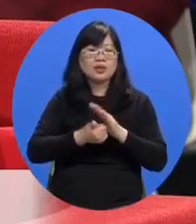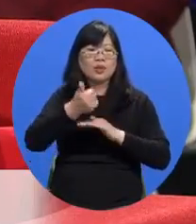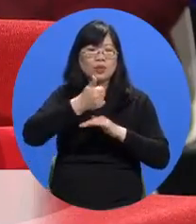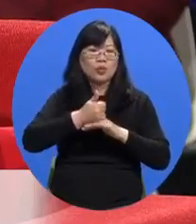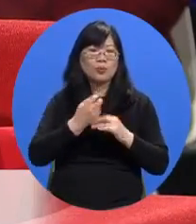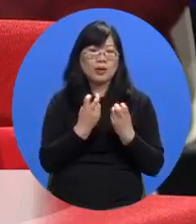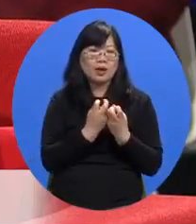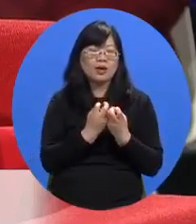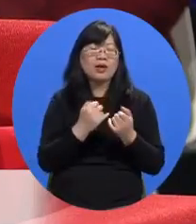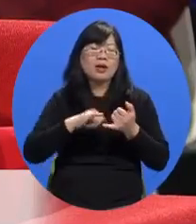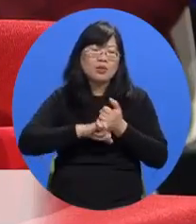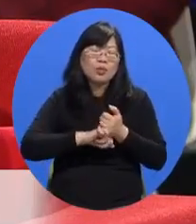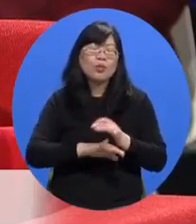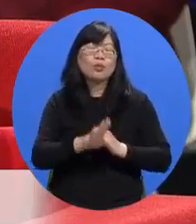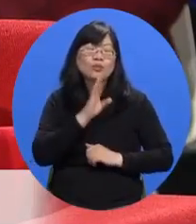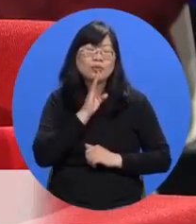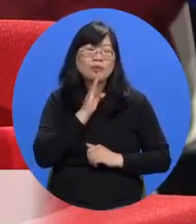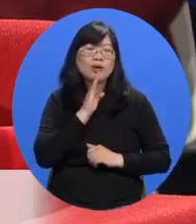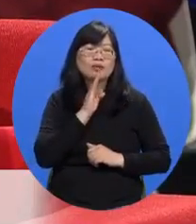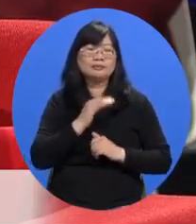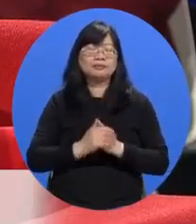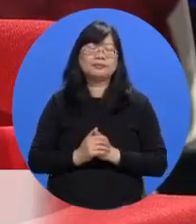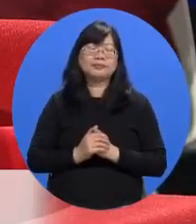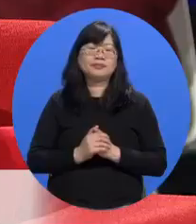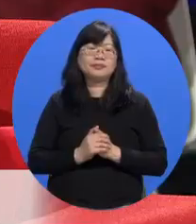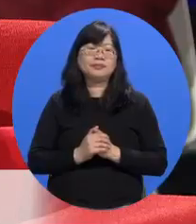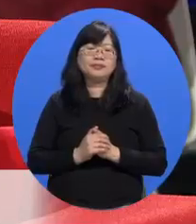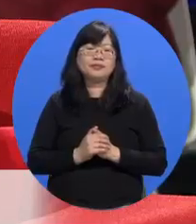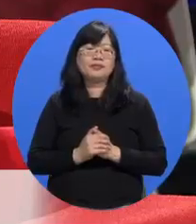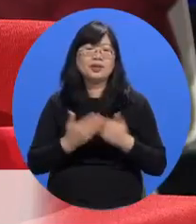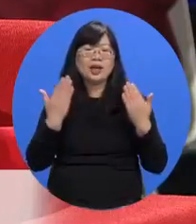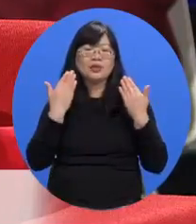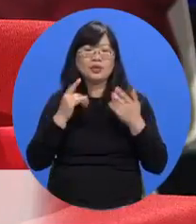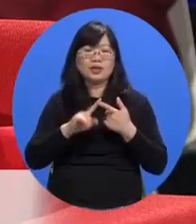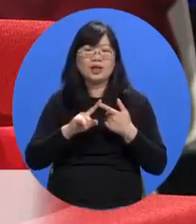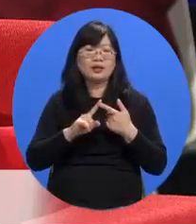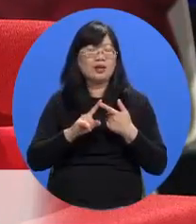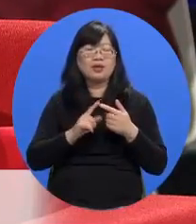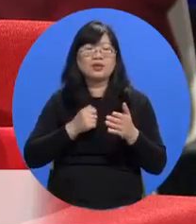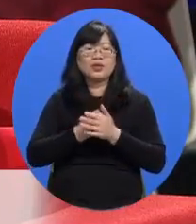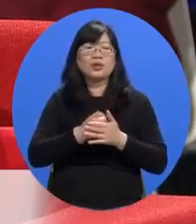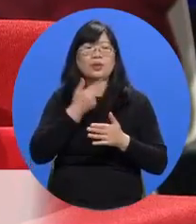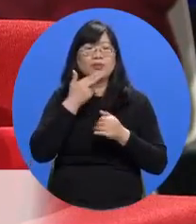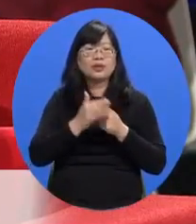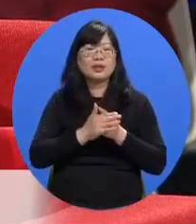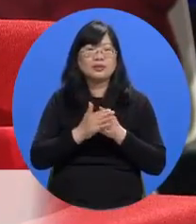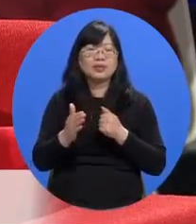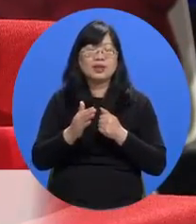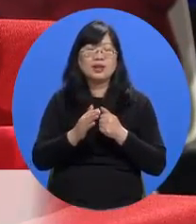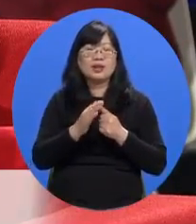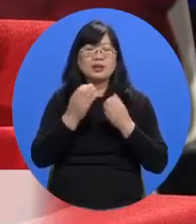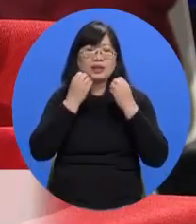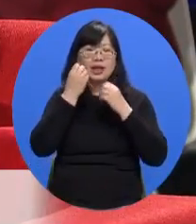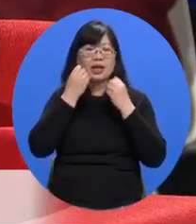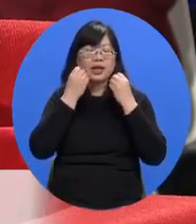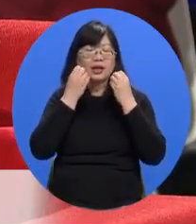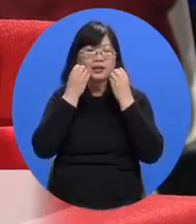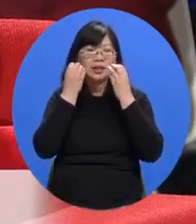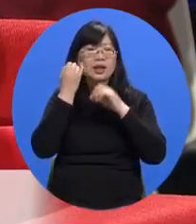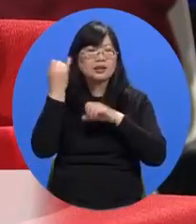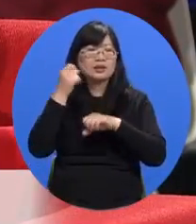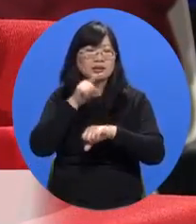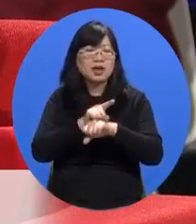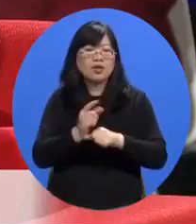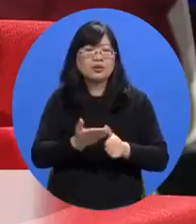방정식이 꼭 정말 학벌과 학력과 이것에서 결정되지 않는다는 걸 깨닫고 정말 아이의 창의성을 키워주고